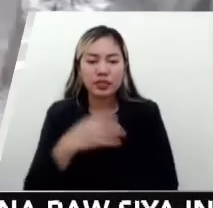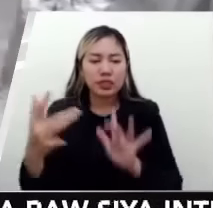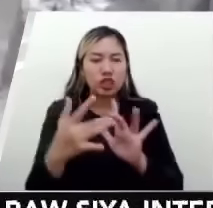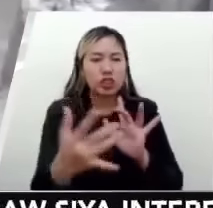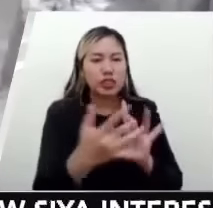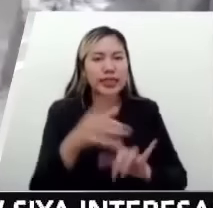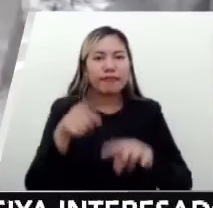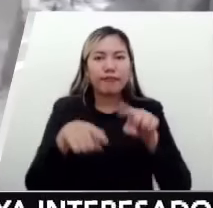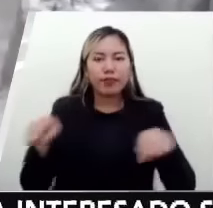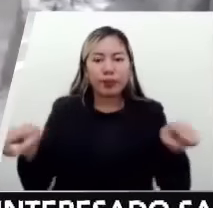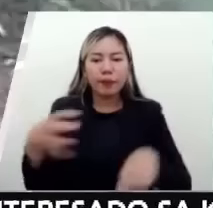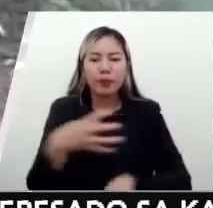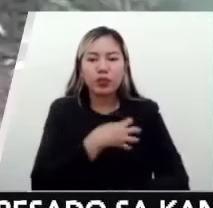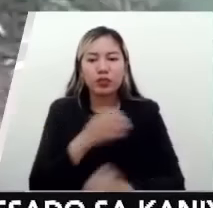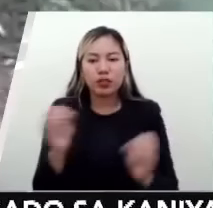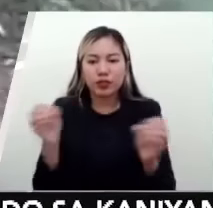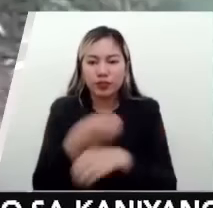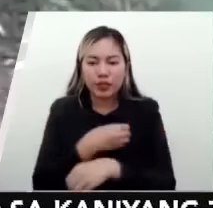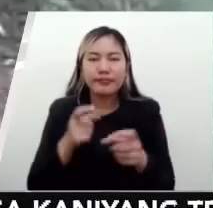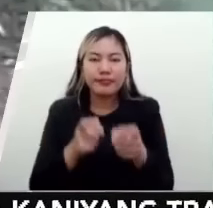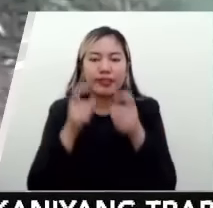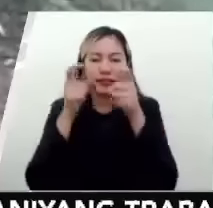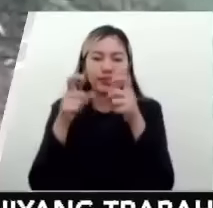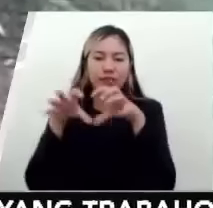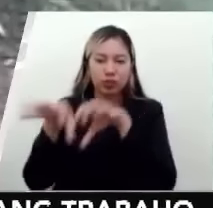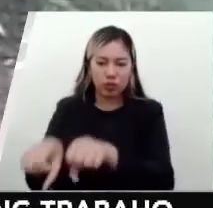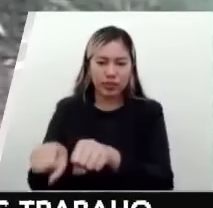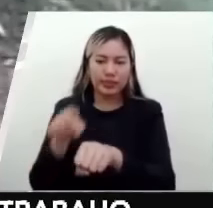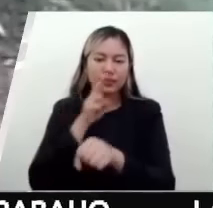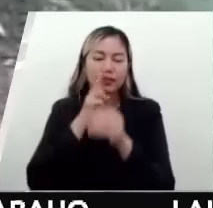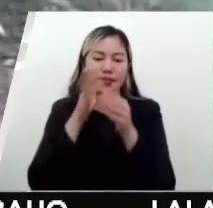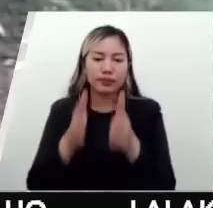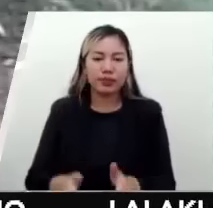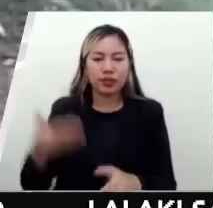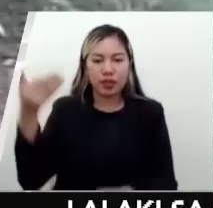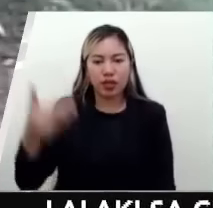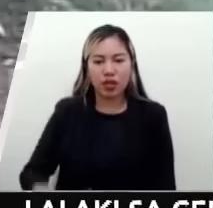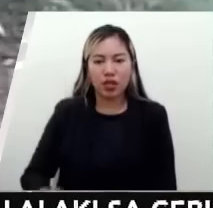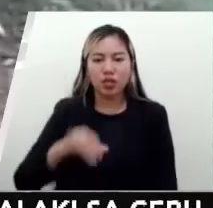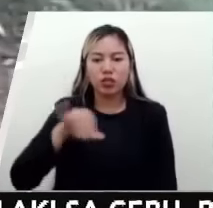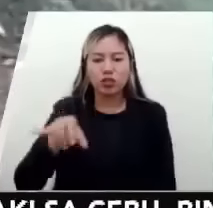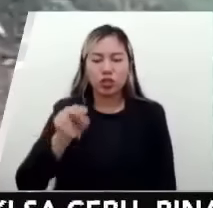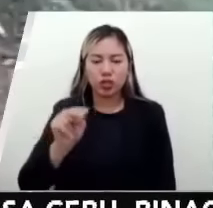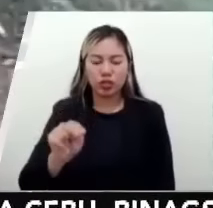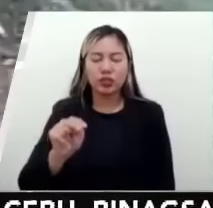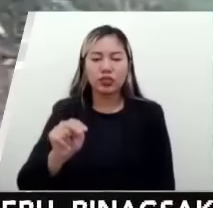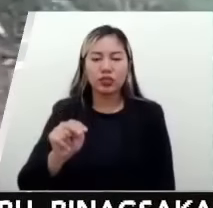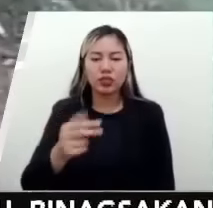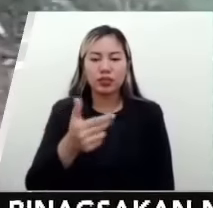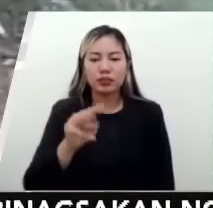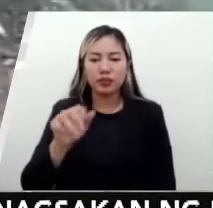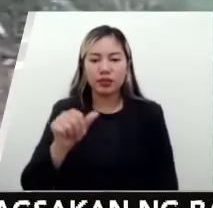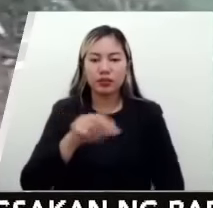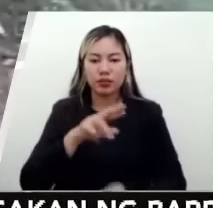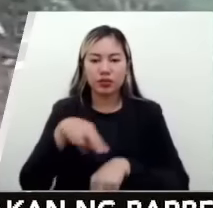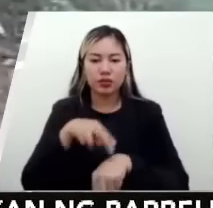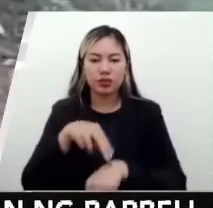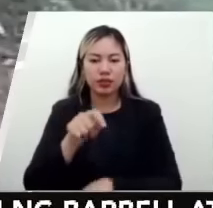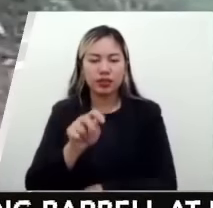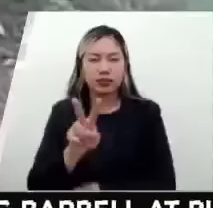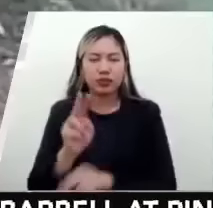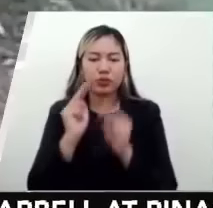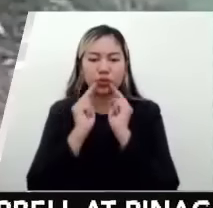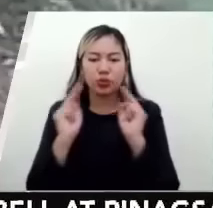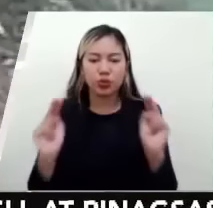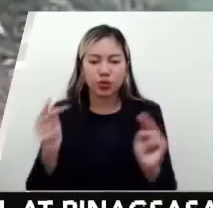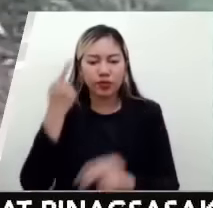agarang paghuli sa sospek. John Sala ng GMA Regional TV, nagbabalita para sa GMA